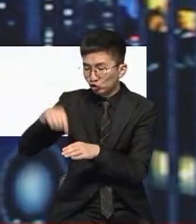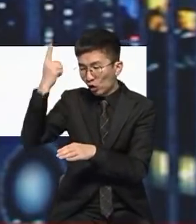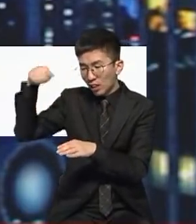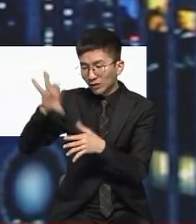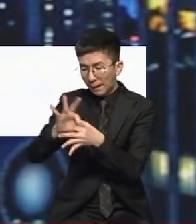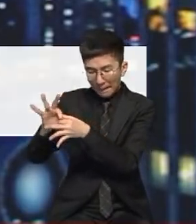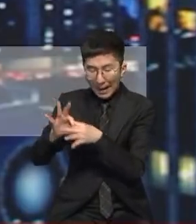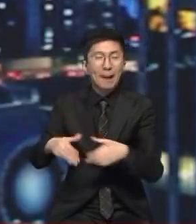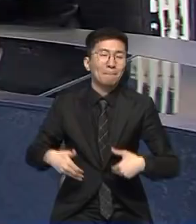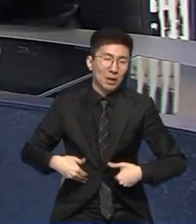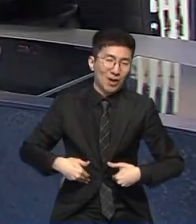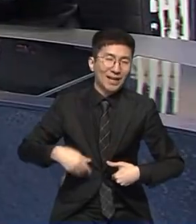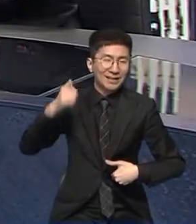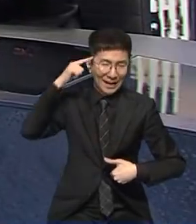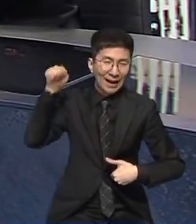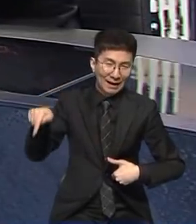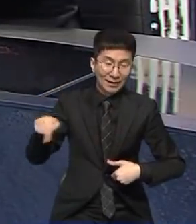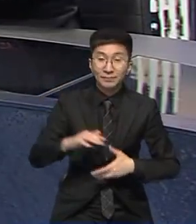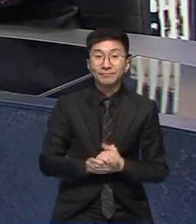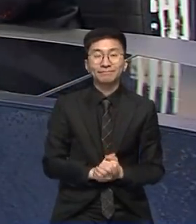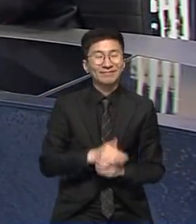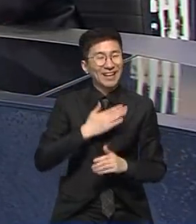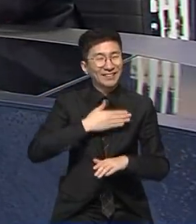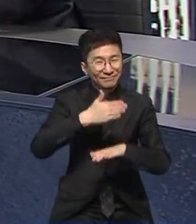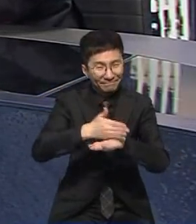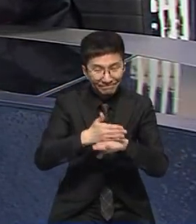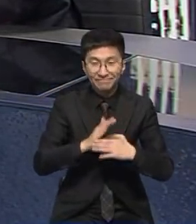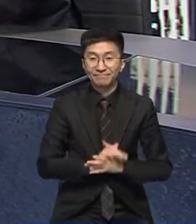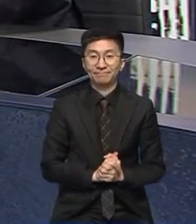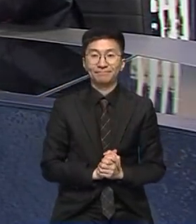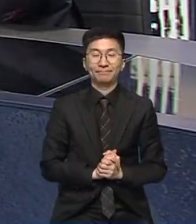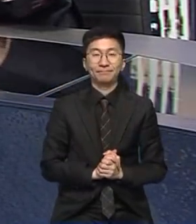이런 해석이 나옵니다. 네, 알겠습니다. 통일외교팀 김하영 기자였습니다.